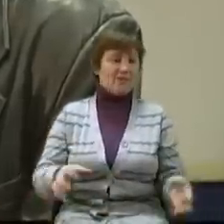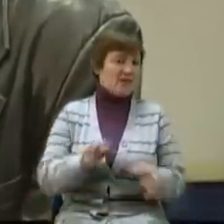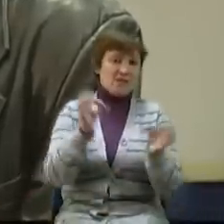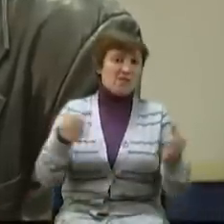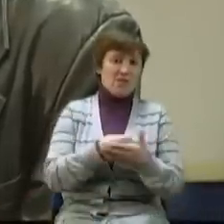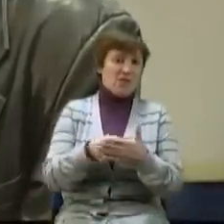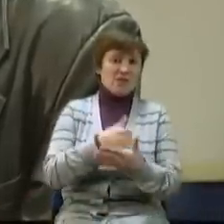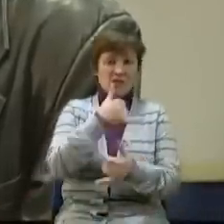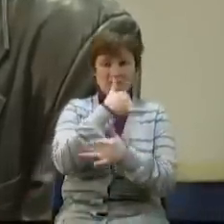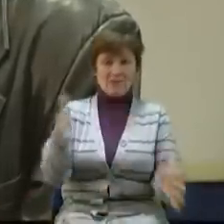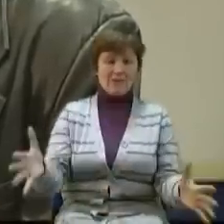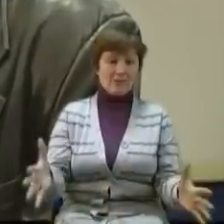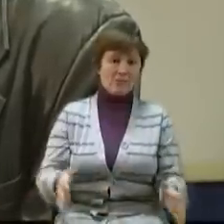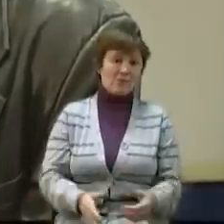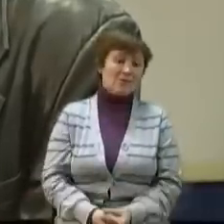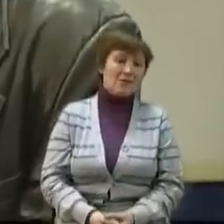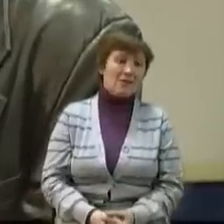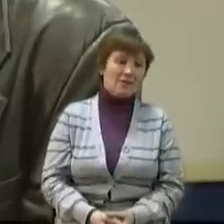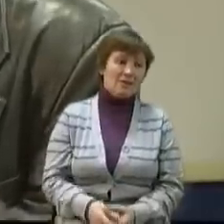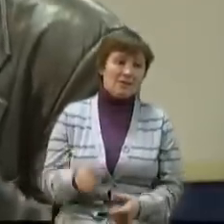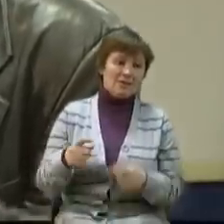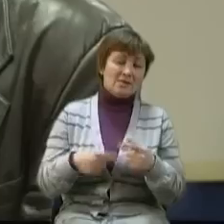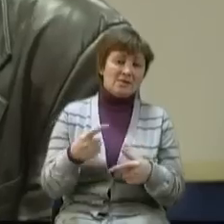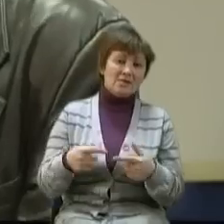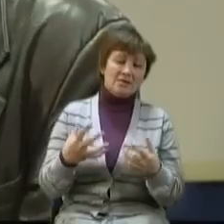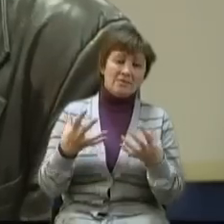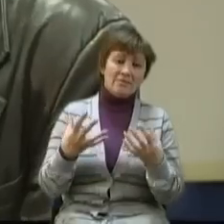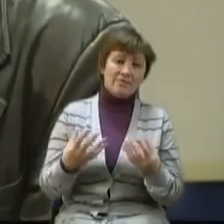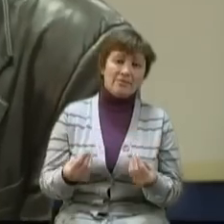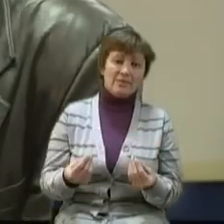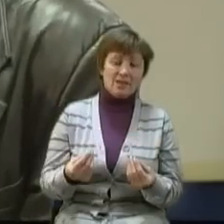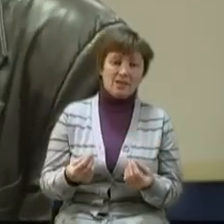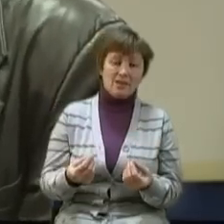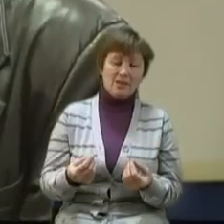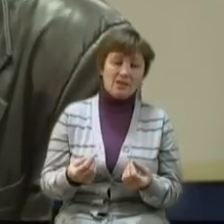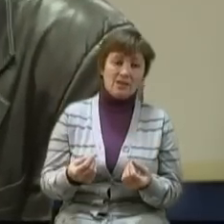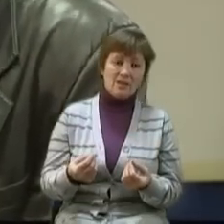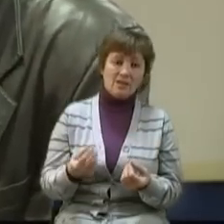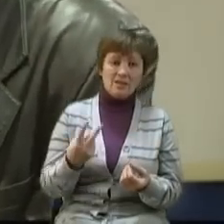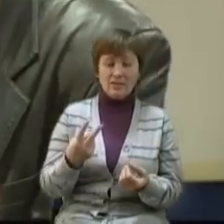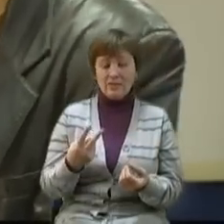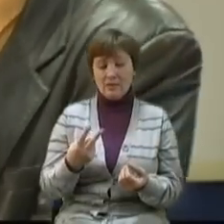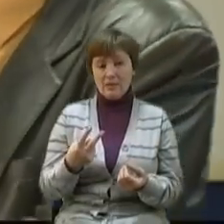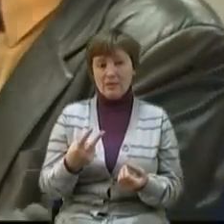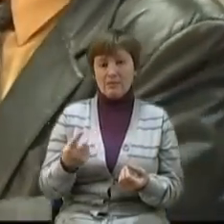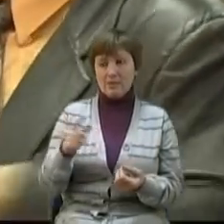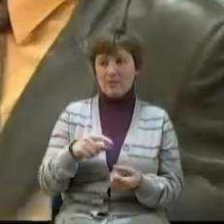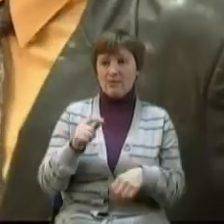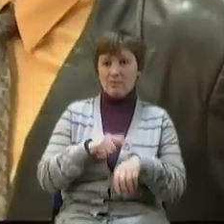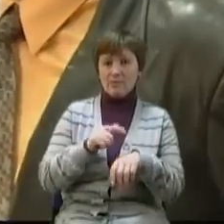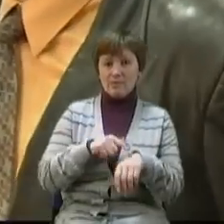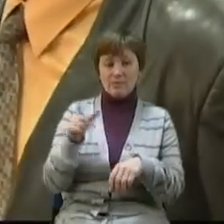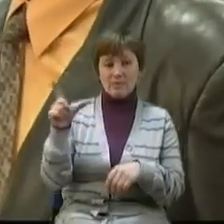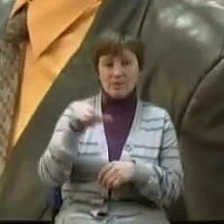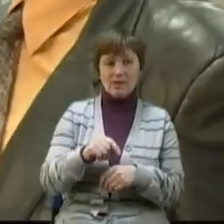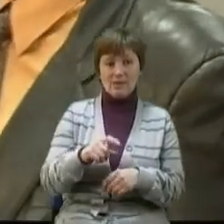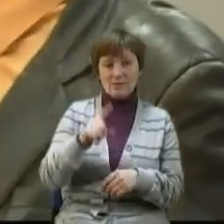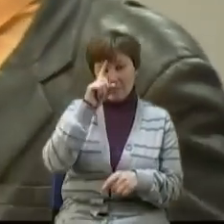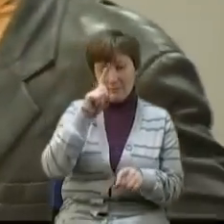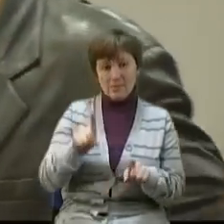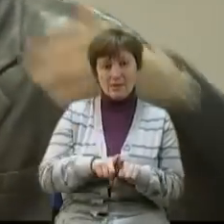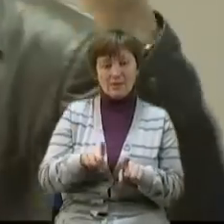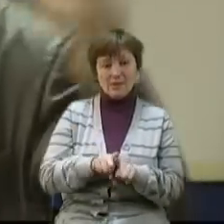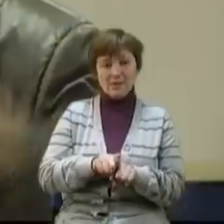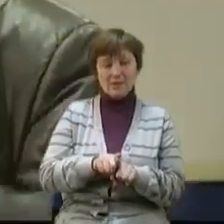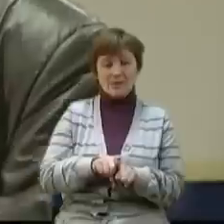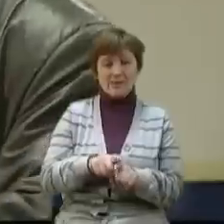Буквально через пару дней я попадаю здесь, было в Бобруйске, приезжает брат наш, проповедует,